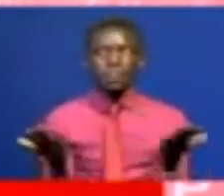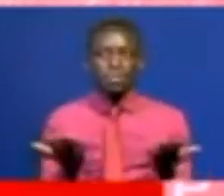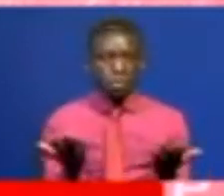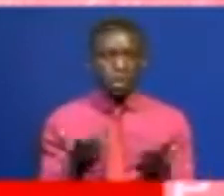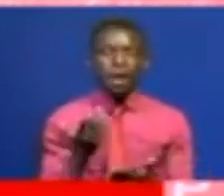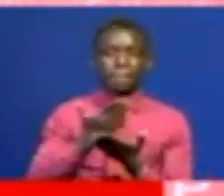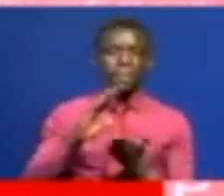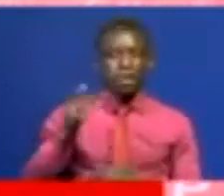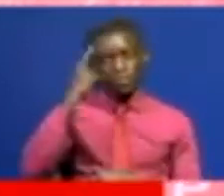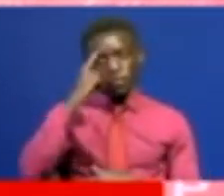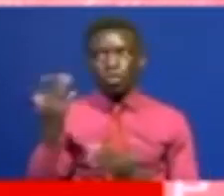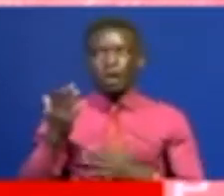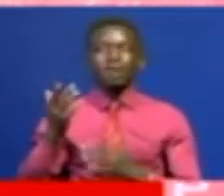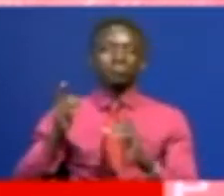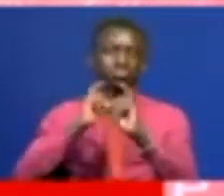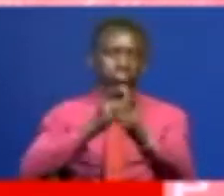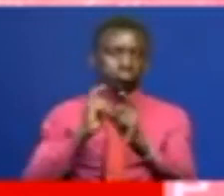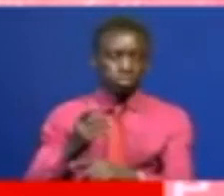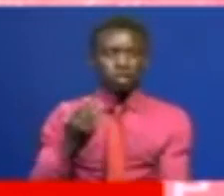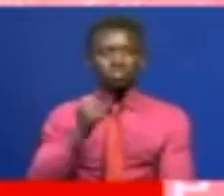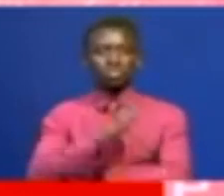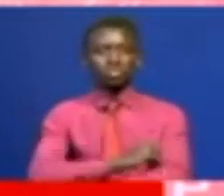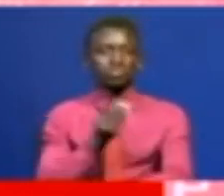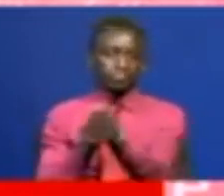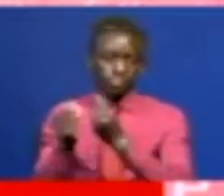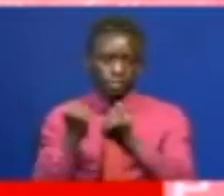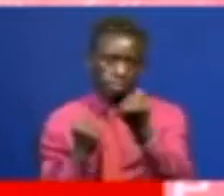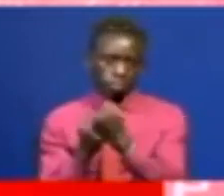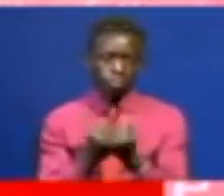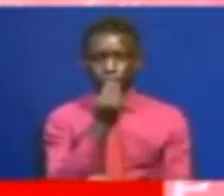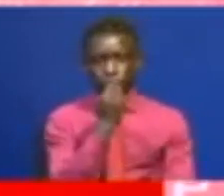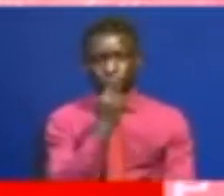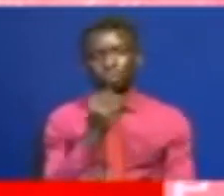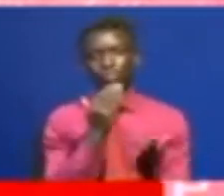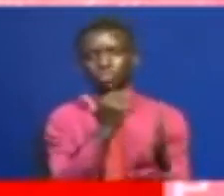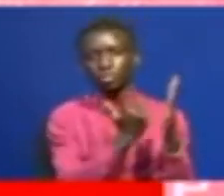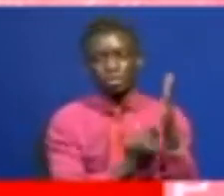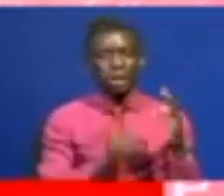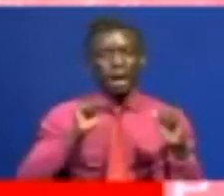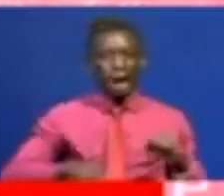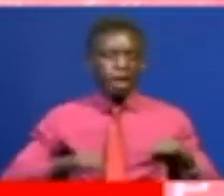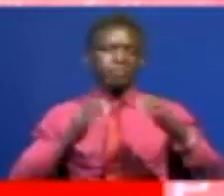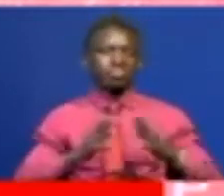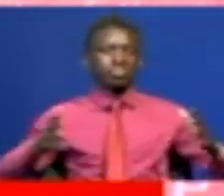for our school feeding program, ndio tuweze kupanua soko ya wakulima wetu wa maziwa.